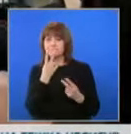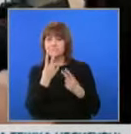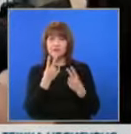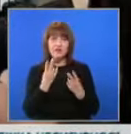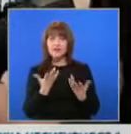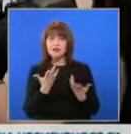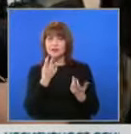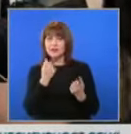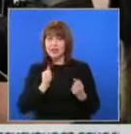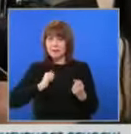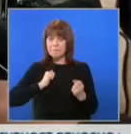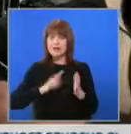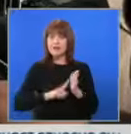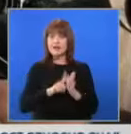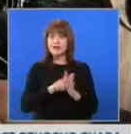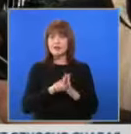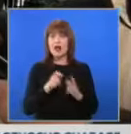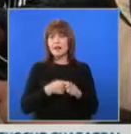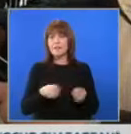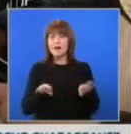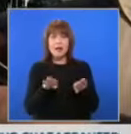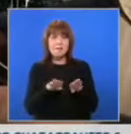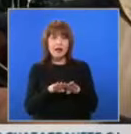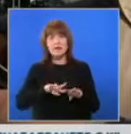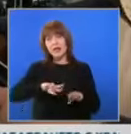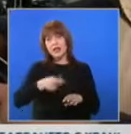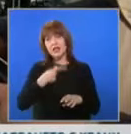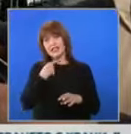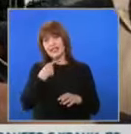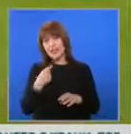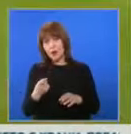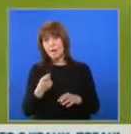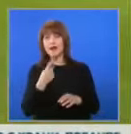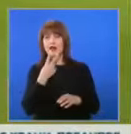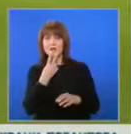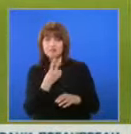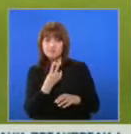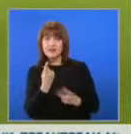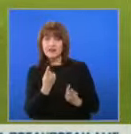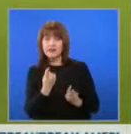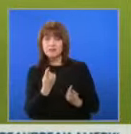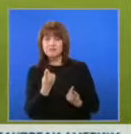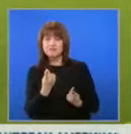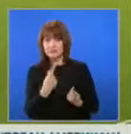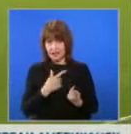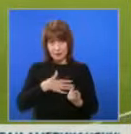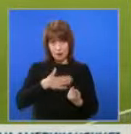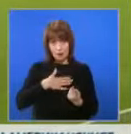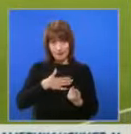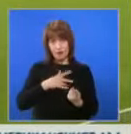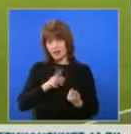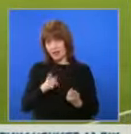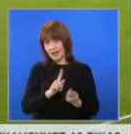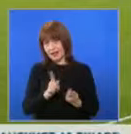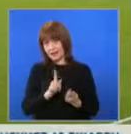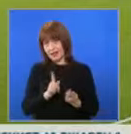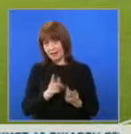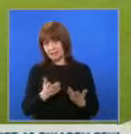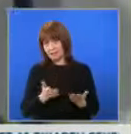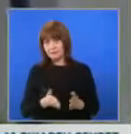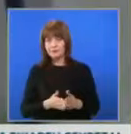пазим резултата, да направим равен или да загубим минимално и да кажем, че сме доволни, без да сме държали топката 20-30%, макар че